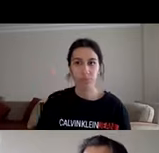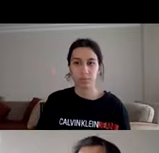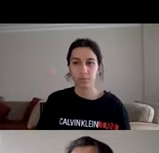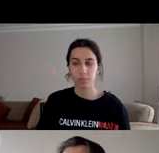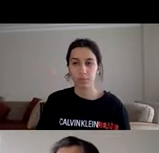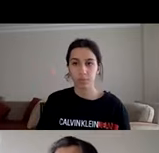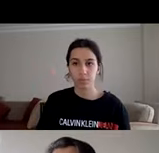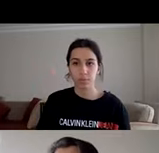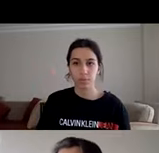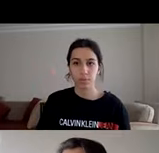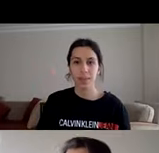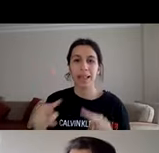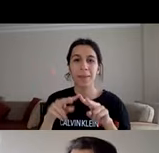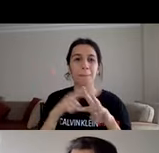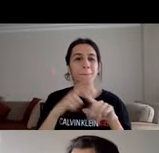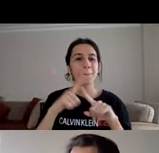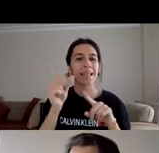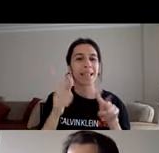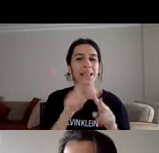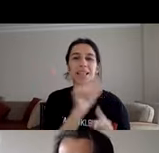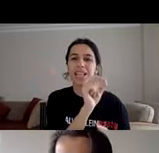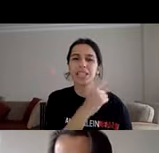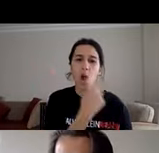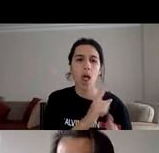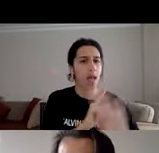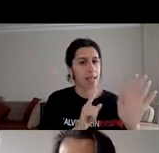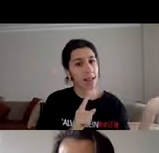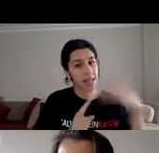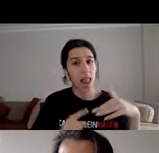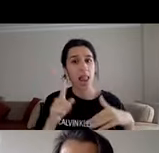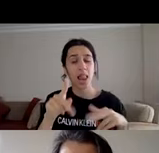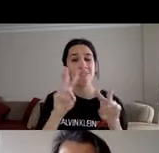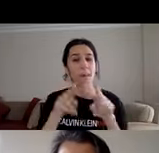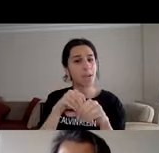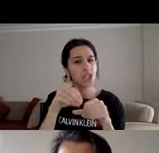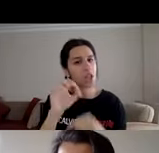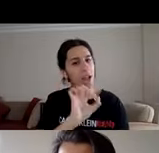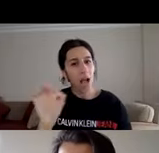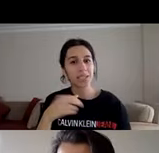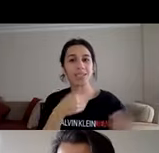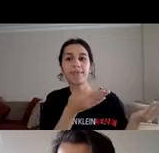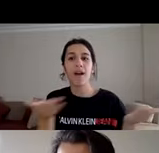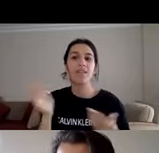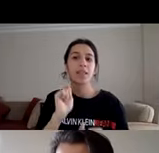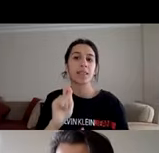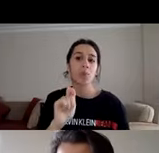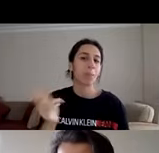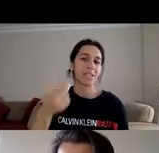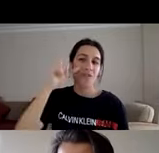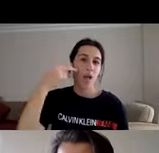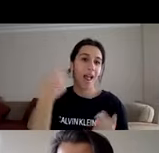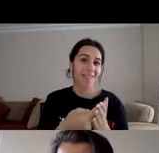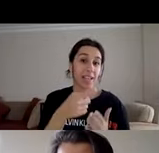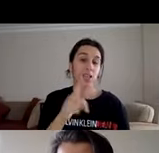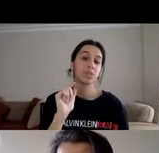metin yazarlığı yapan insanlara yeter artık, gelin dijitale gelin diyorum. İşte fotoğrafa etiket yazmak da bu temel ihtiyaçlardan